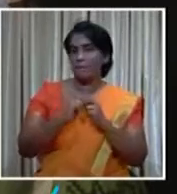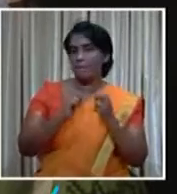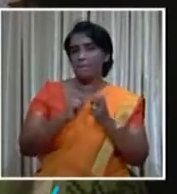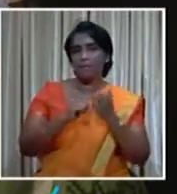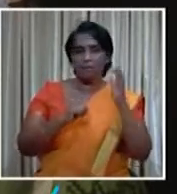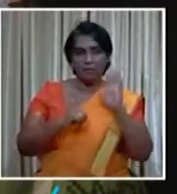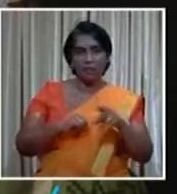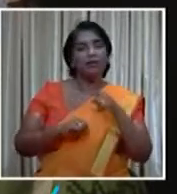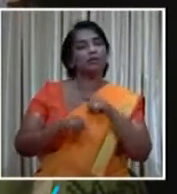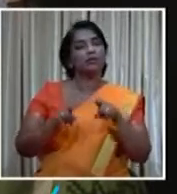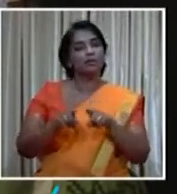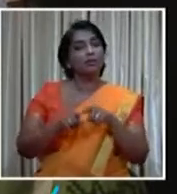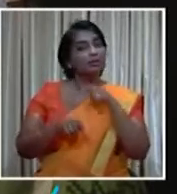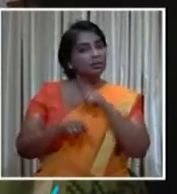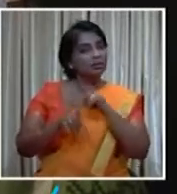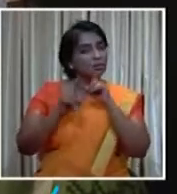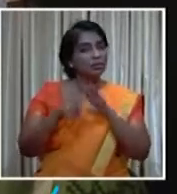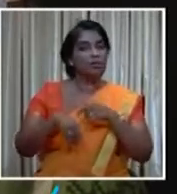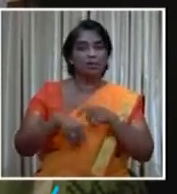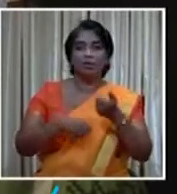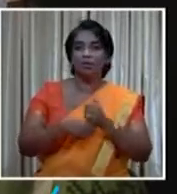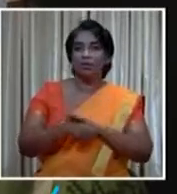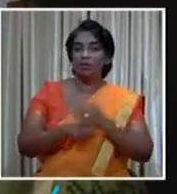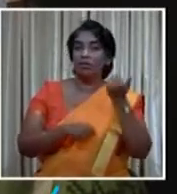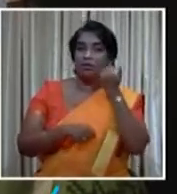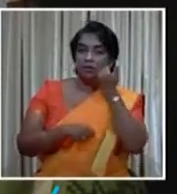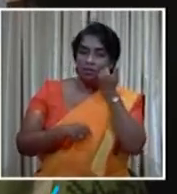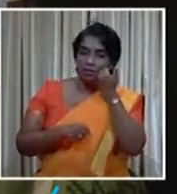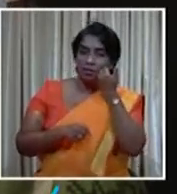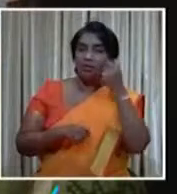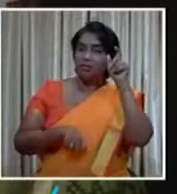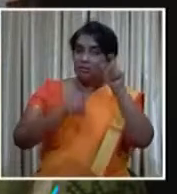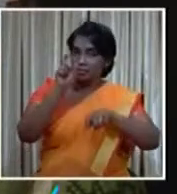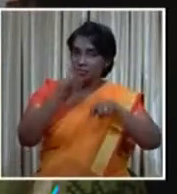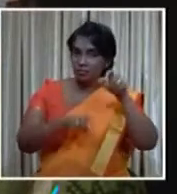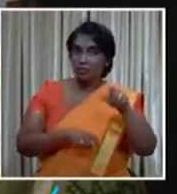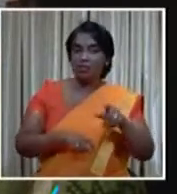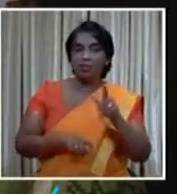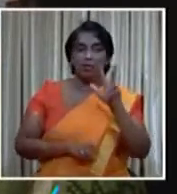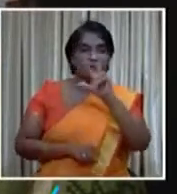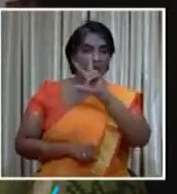අතර එවන විට COVID-19 රෝගීන්